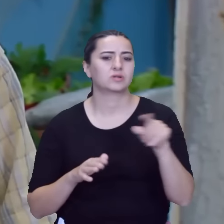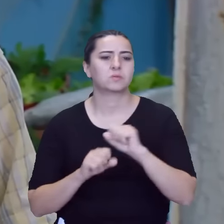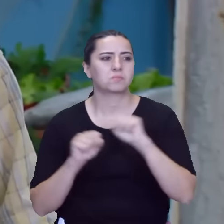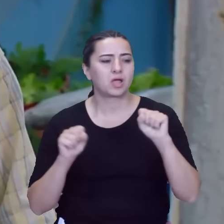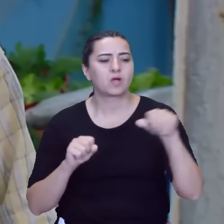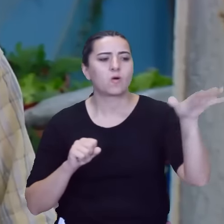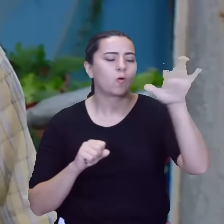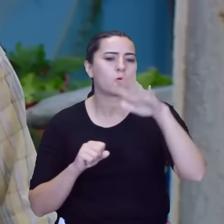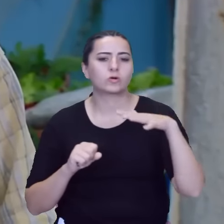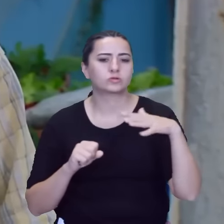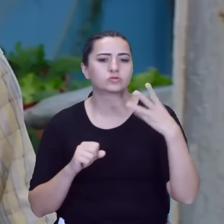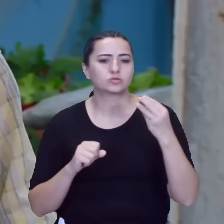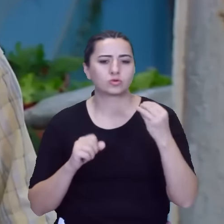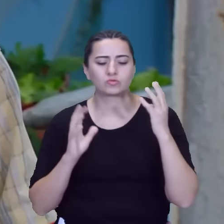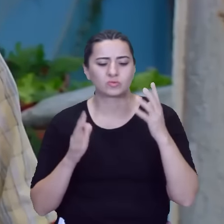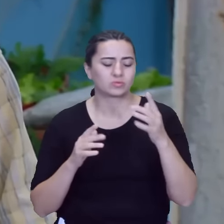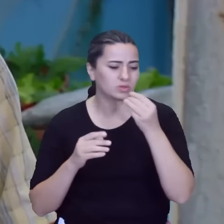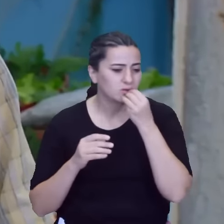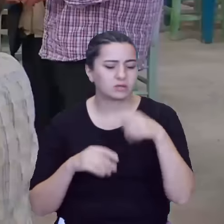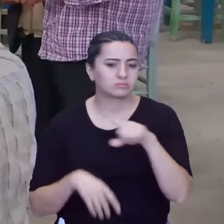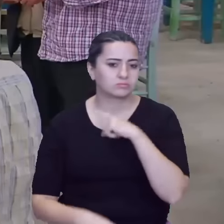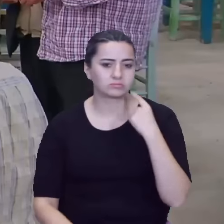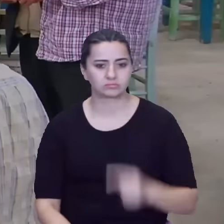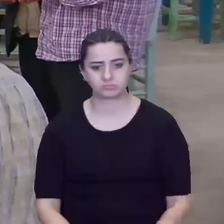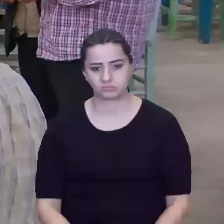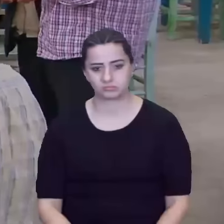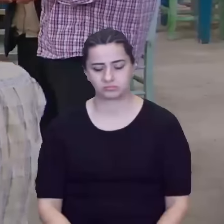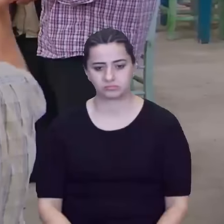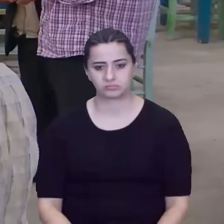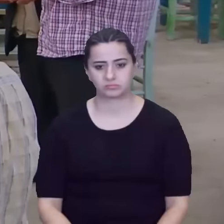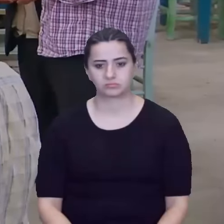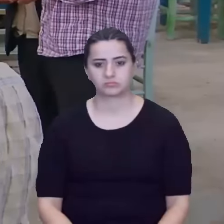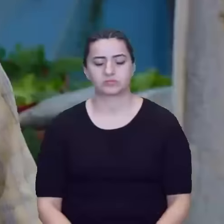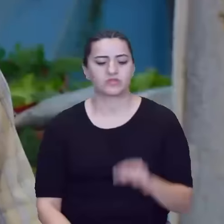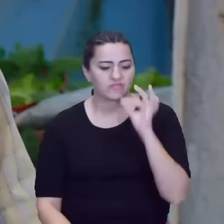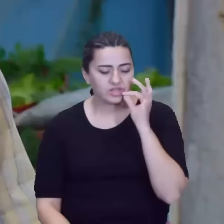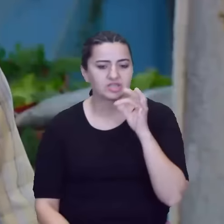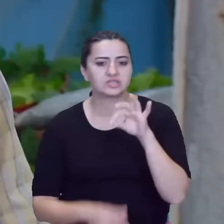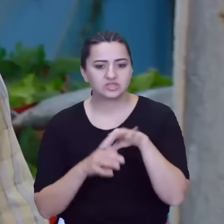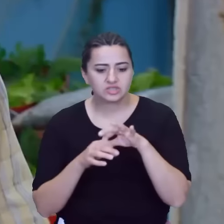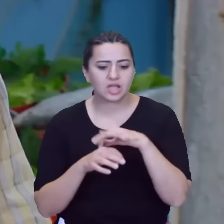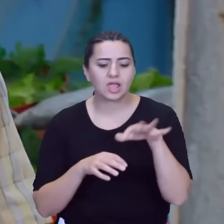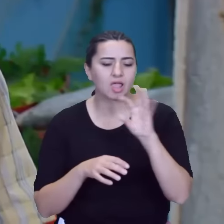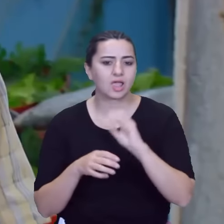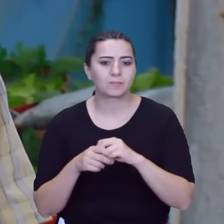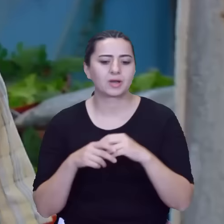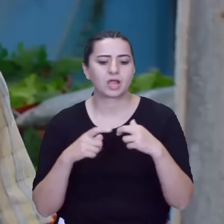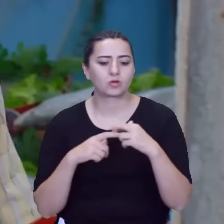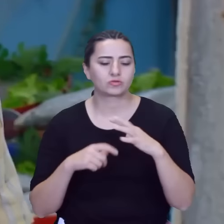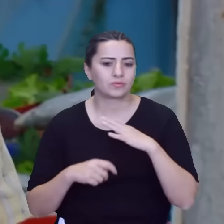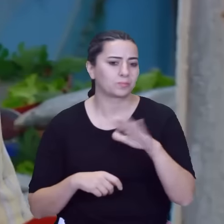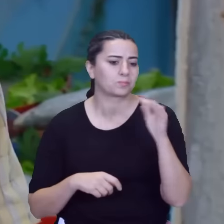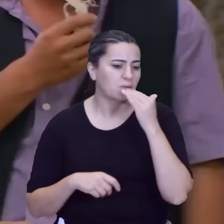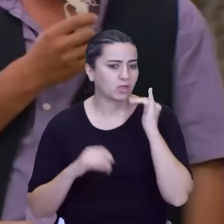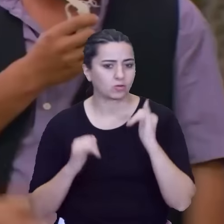sonra sizin o taraftan gelen şeyleri bu millet ne iyi ne içi. Fındıkta da çayda da alayında radyasyon var. O peynirler